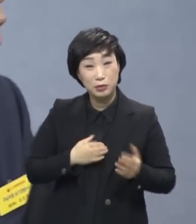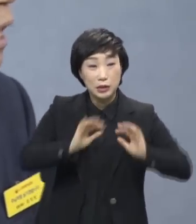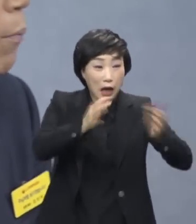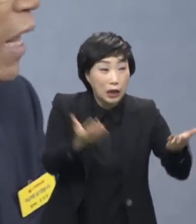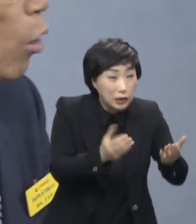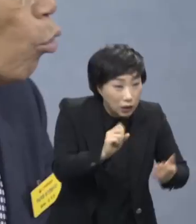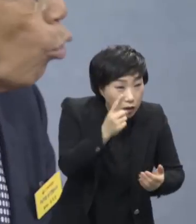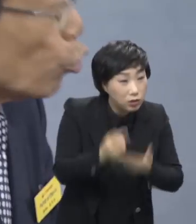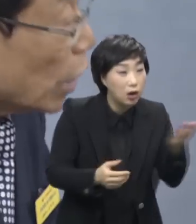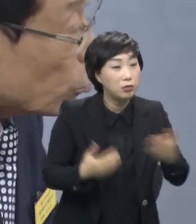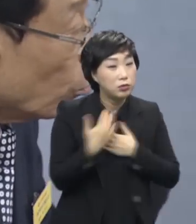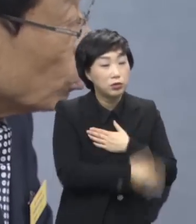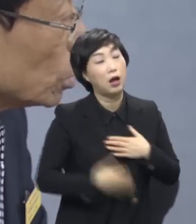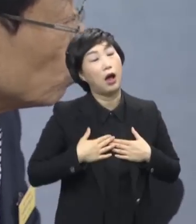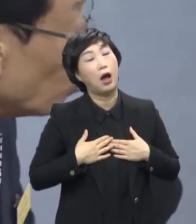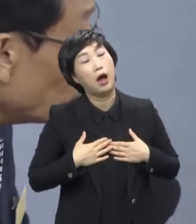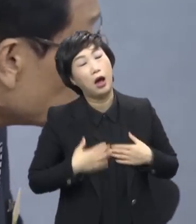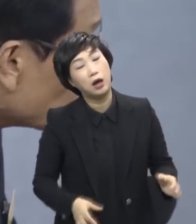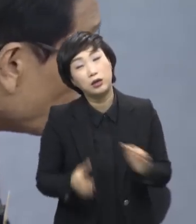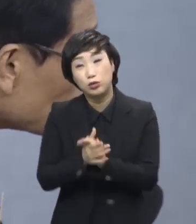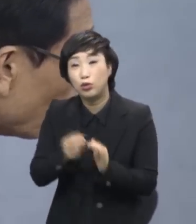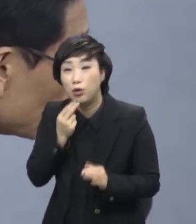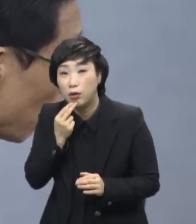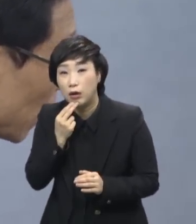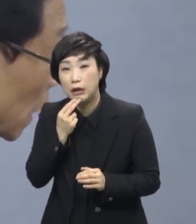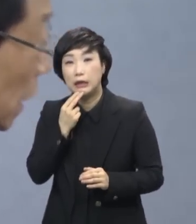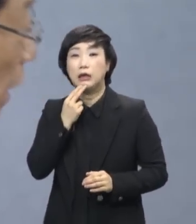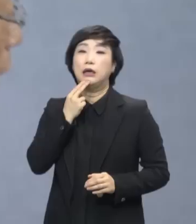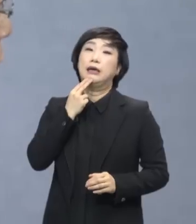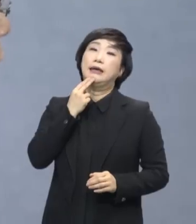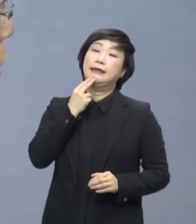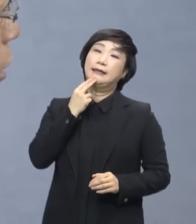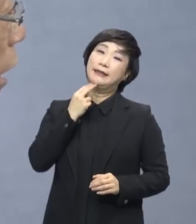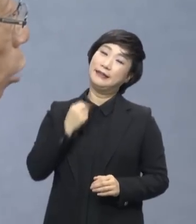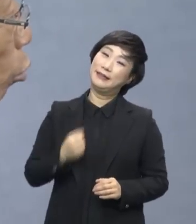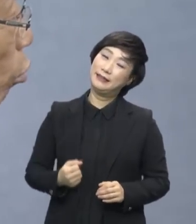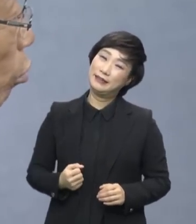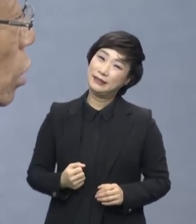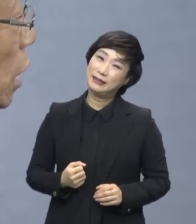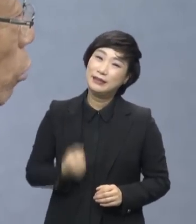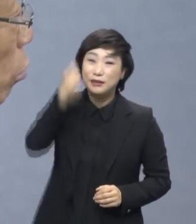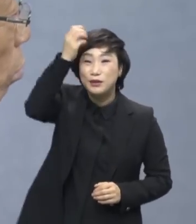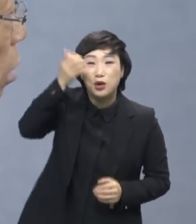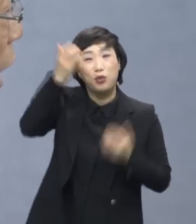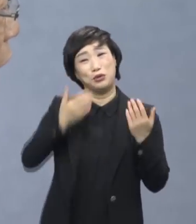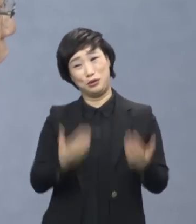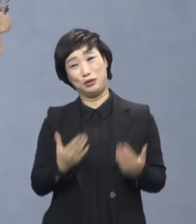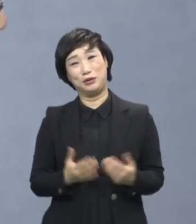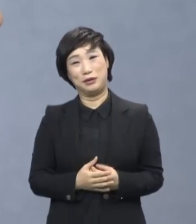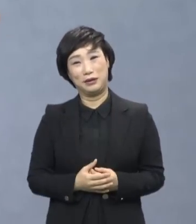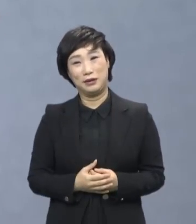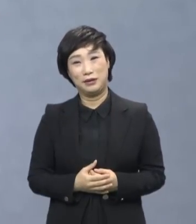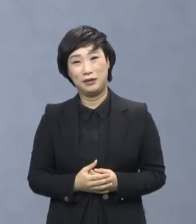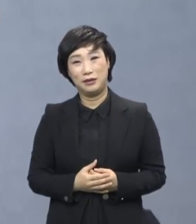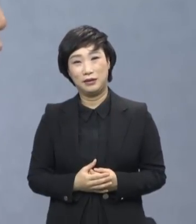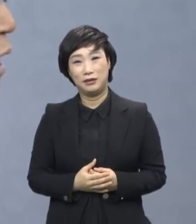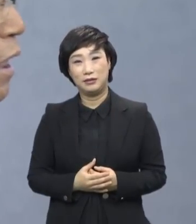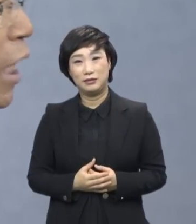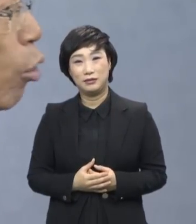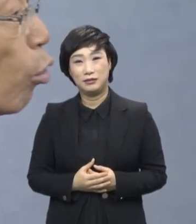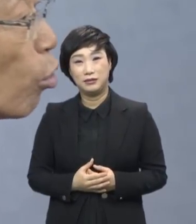세상 일 때문에 고대해서 기도를 못하고 있다고 한다면 내 영혼은 어찌 어떻게 그래.